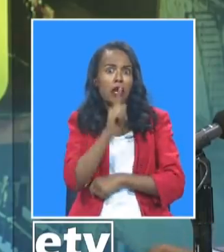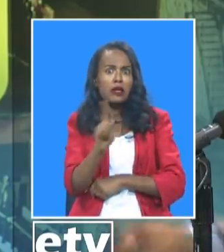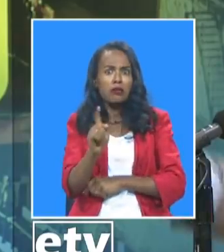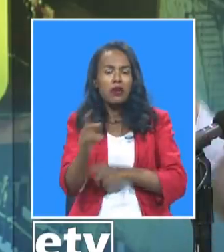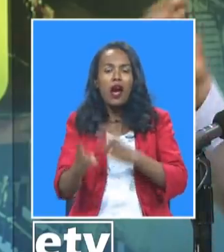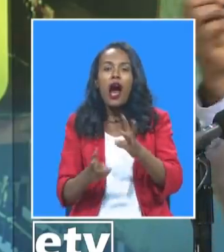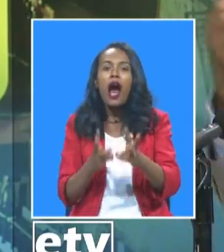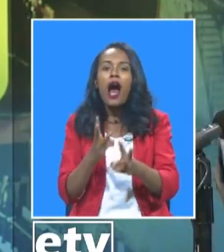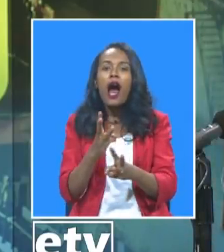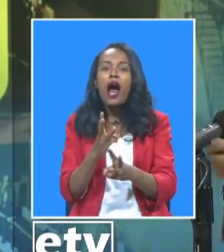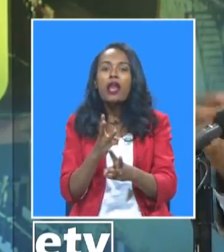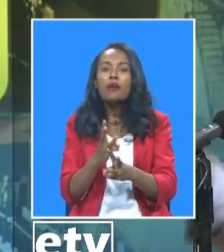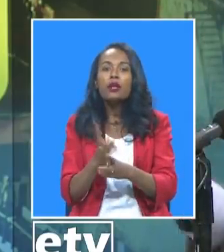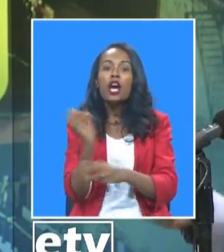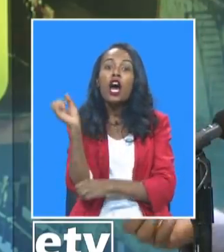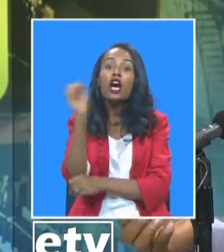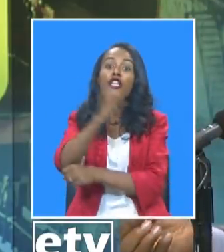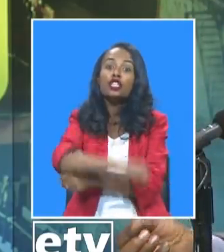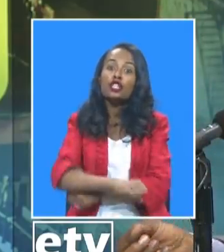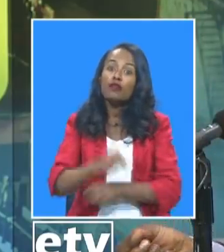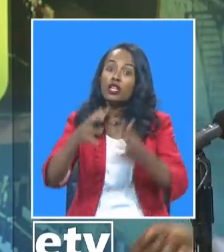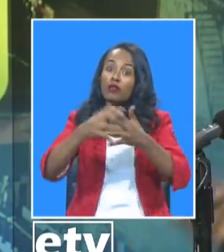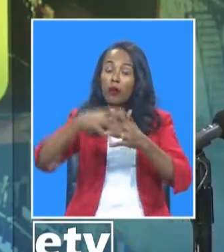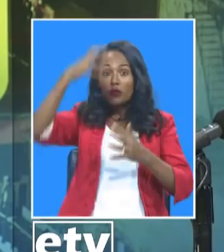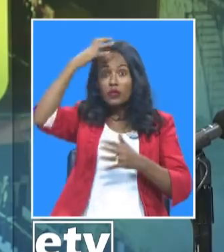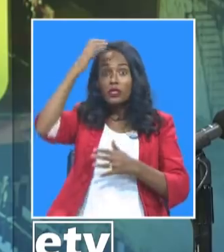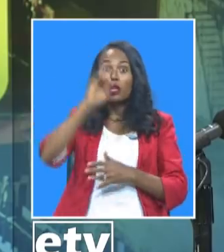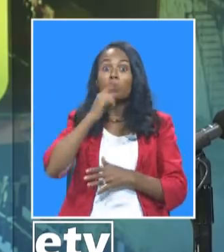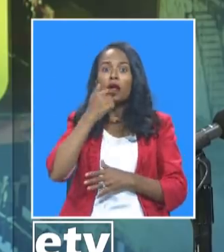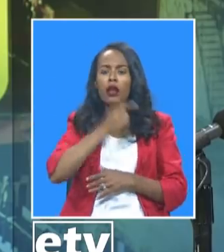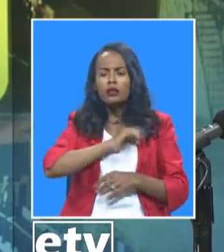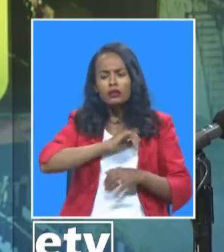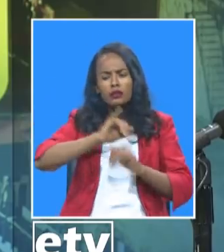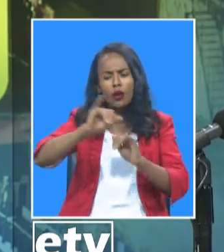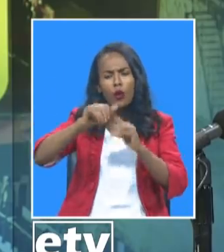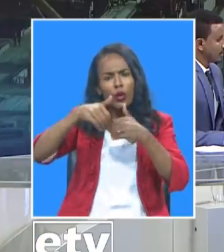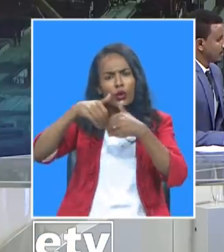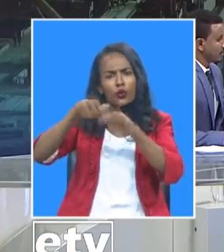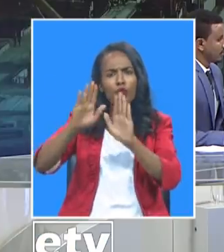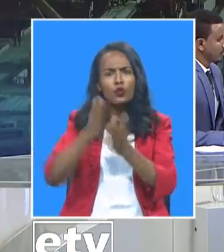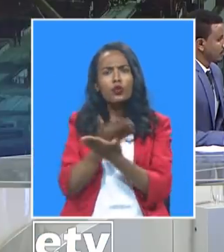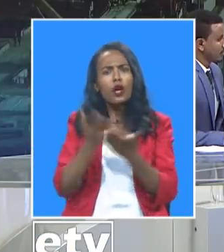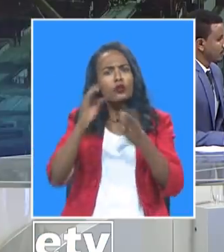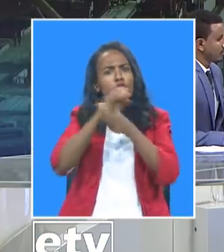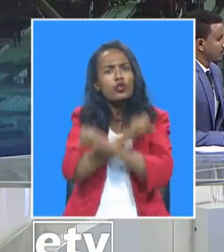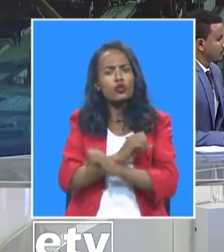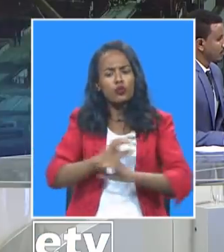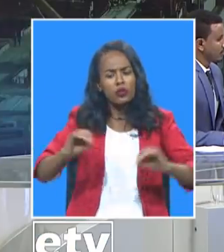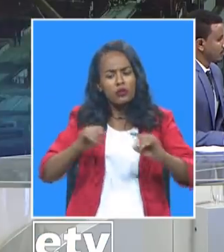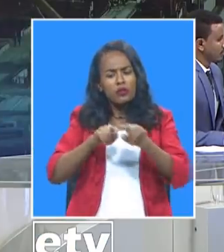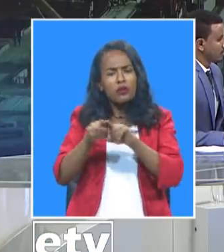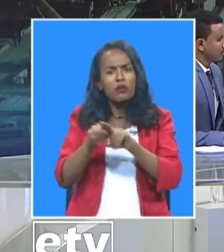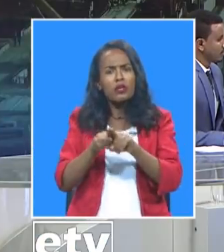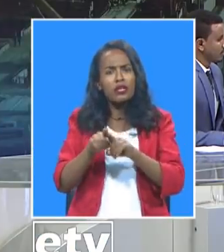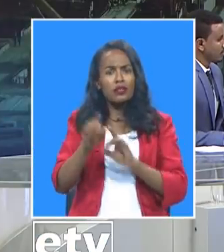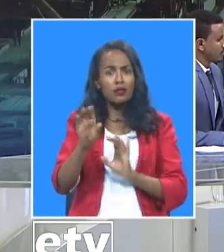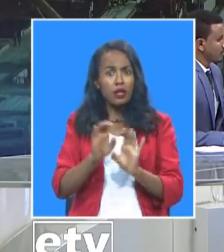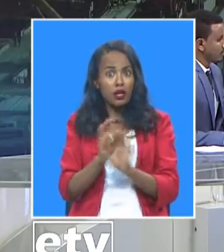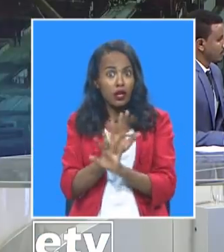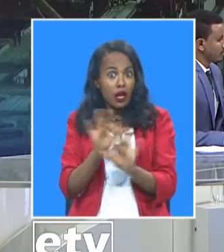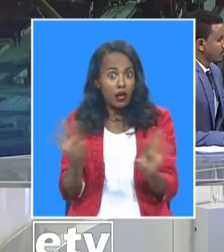ዓለምን አሽንፈን ነው። የተባበሩት መንግስታትም ያለው ምንድነው ሂዱ ዘ ጉዳያችሁን ጨርሱ። ያ ምንም አይነት ስምምነት የለንም ከግብጽ ጋር